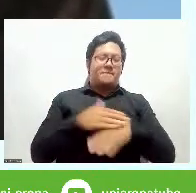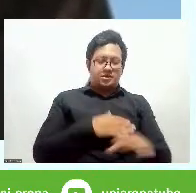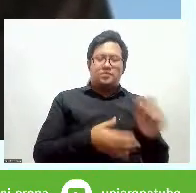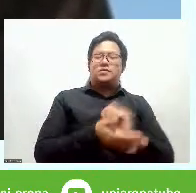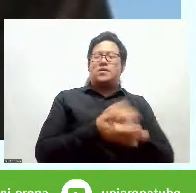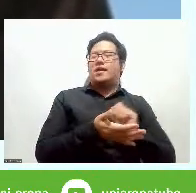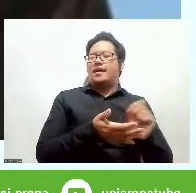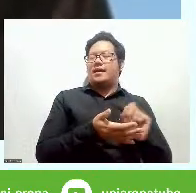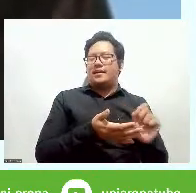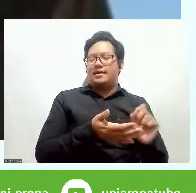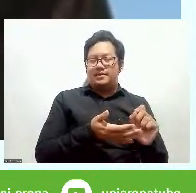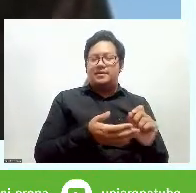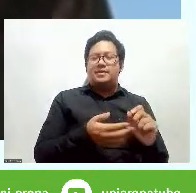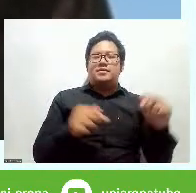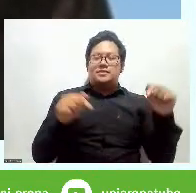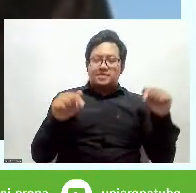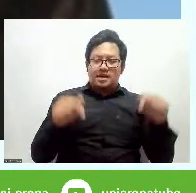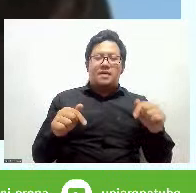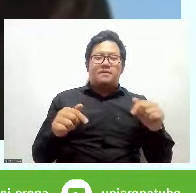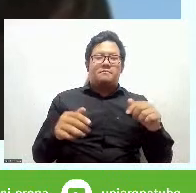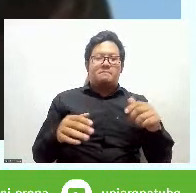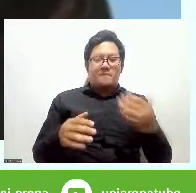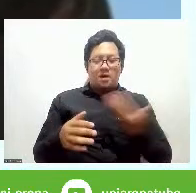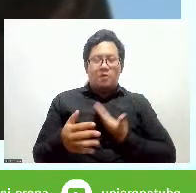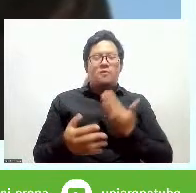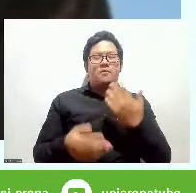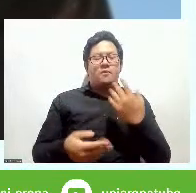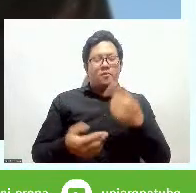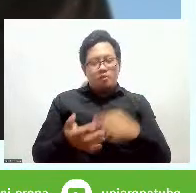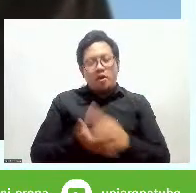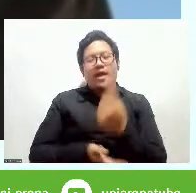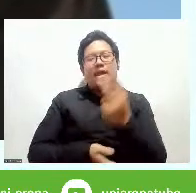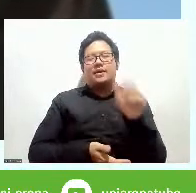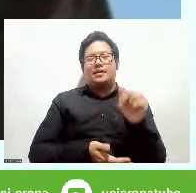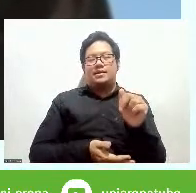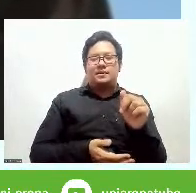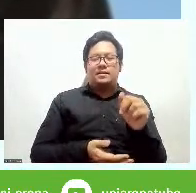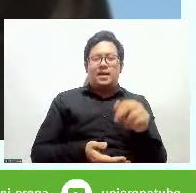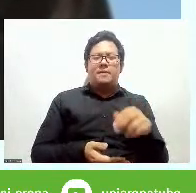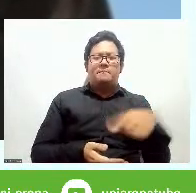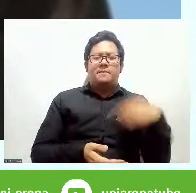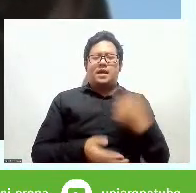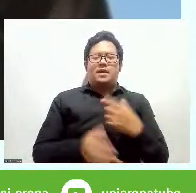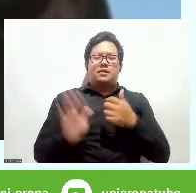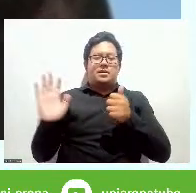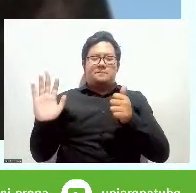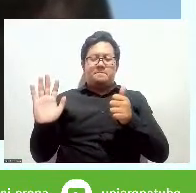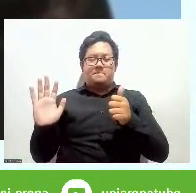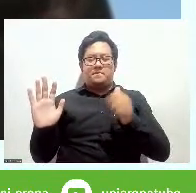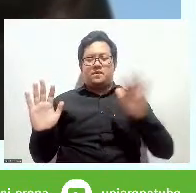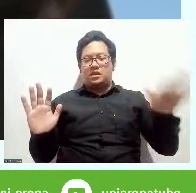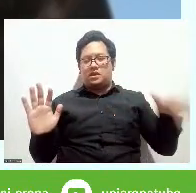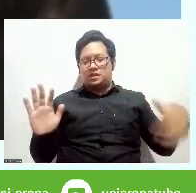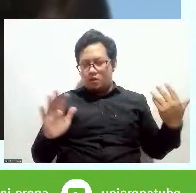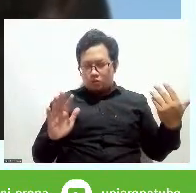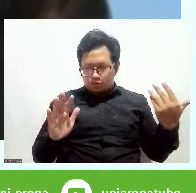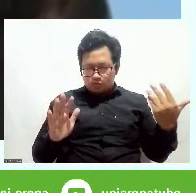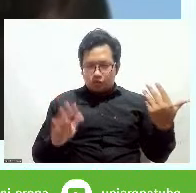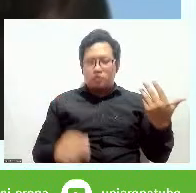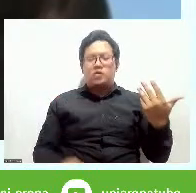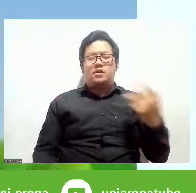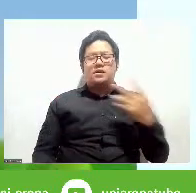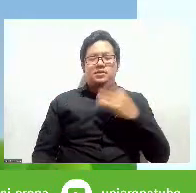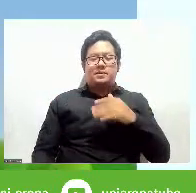Soccer goes to school jadi selama enam tahun kita bukan hanya masuk ke anak-anak kuliahan tapi